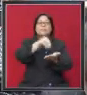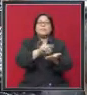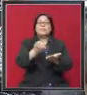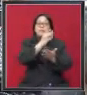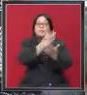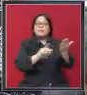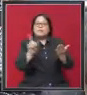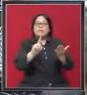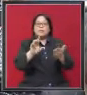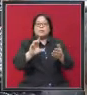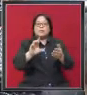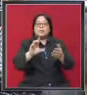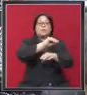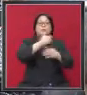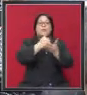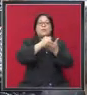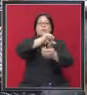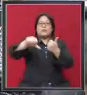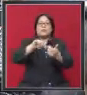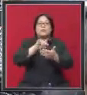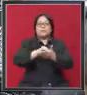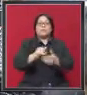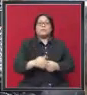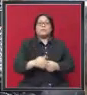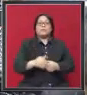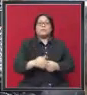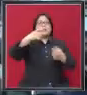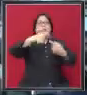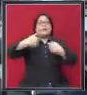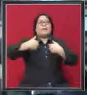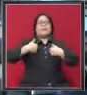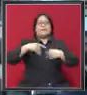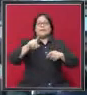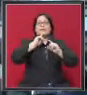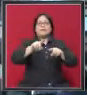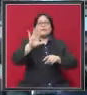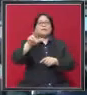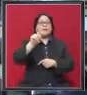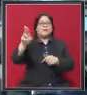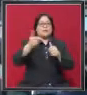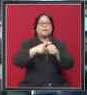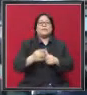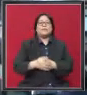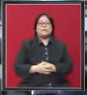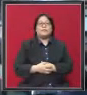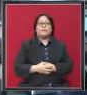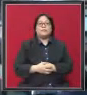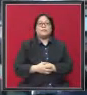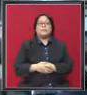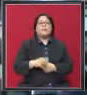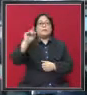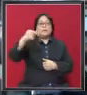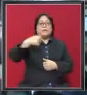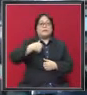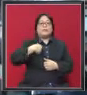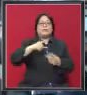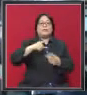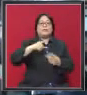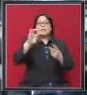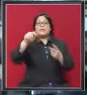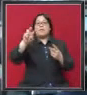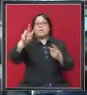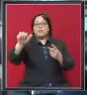mana untuk subsidi dan juga bantuan sosial tu. Berkaitan. Biar saya jawab Yang Berhormat Kanga dulu. Okey.